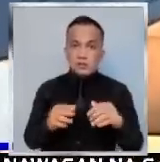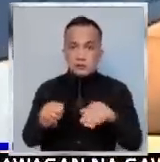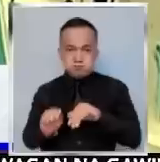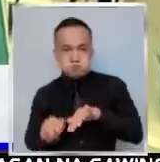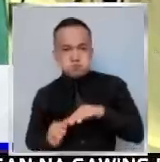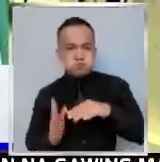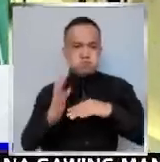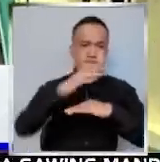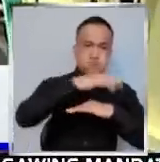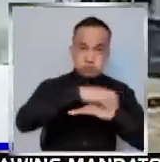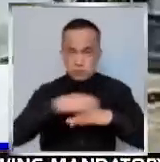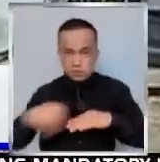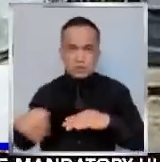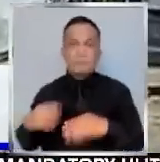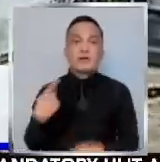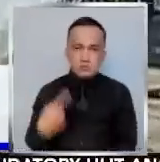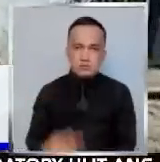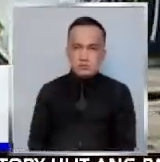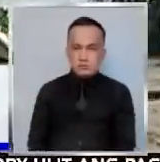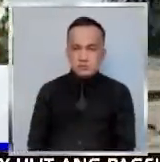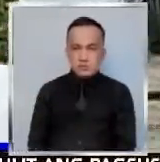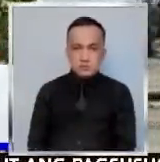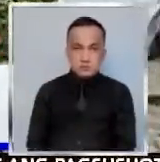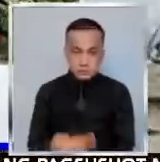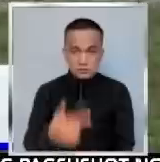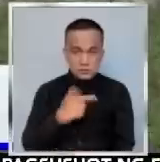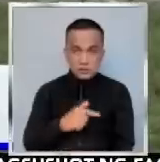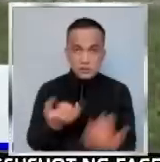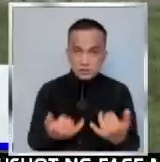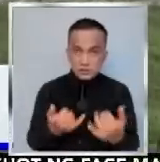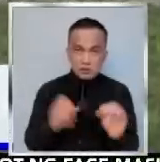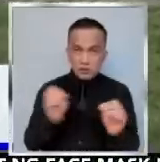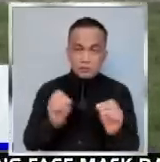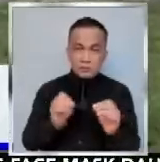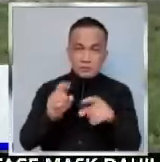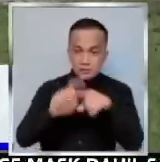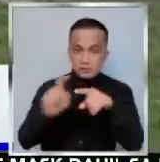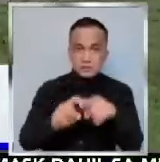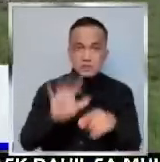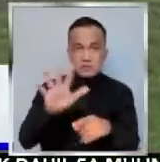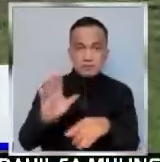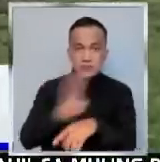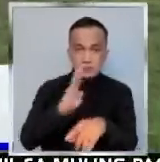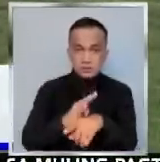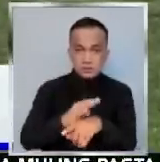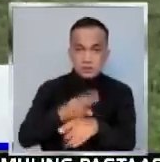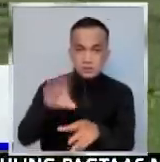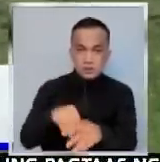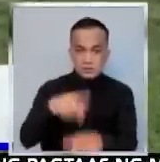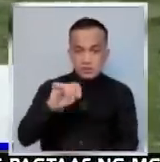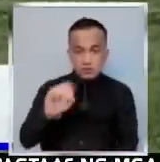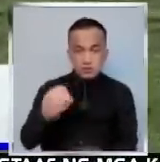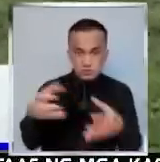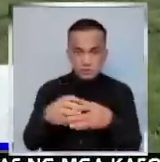na-experience po namin. Sa kasalukuyan, hindi pa naibabalik ang supply ng kuryente sa 5 bayan na sakop ng Polillo Group of Islands maging sa